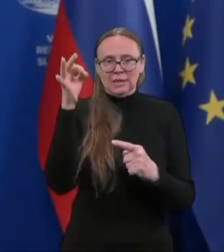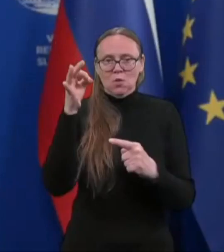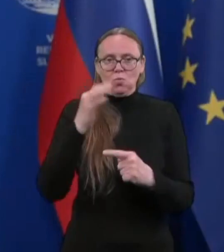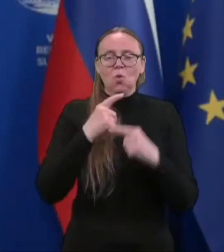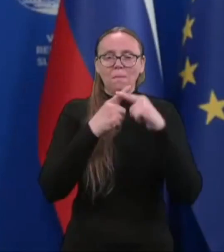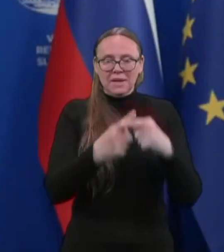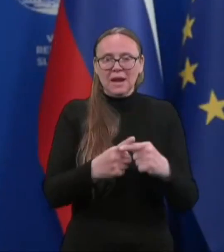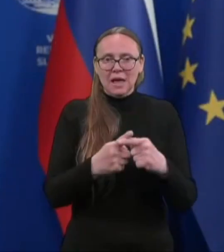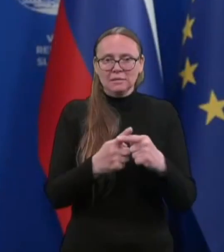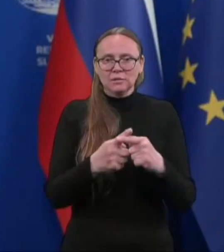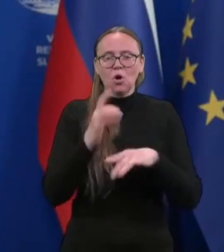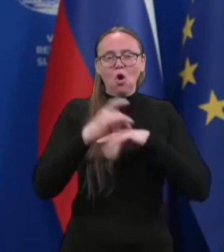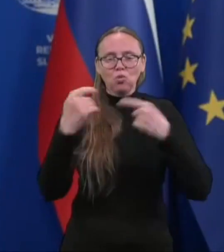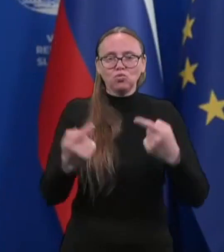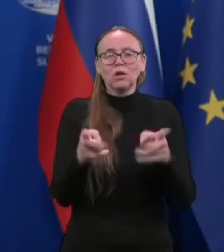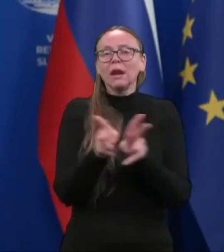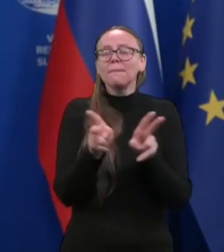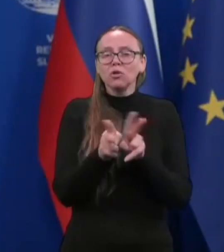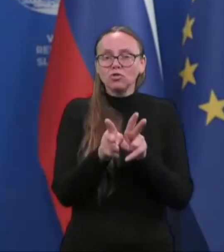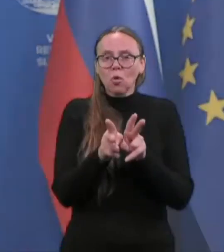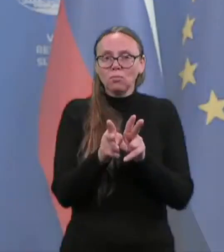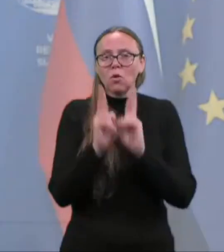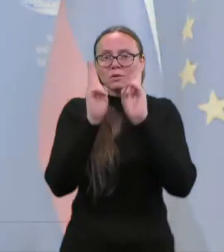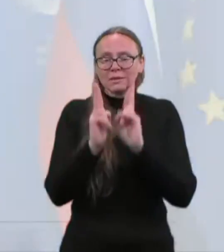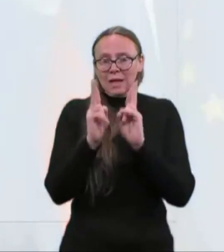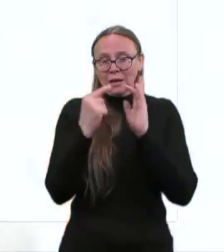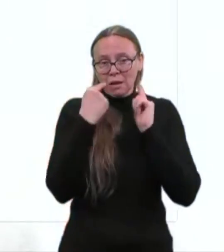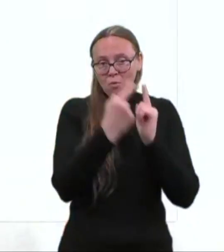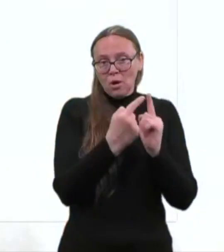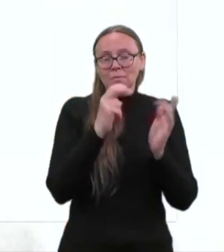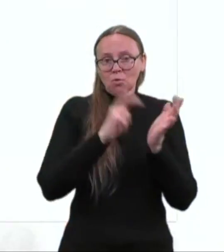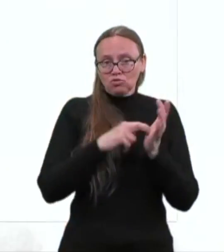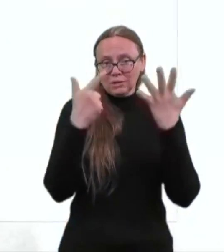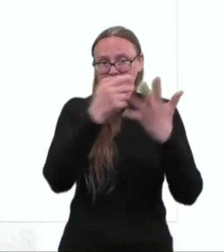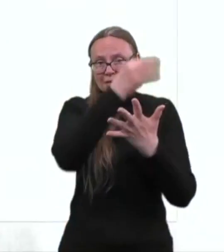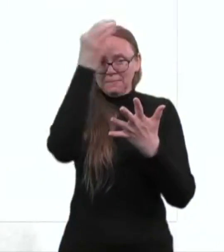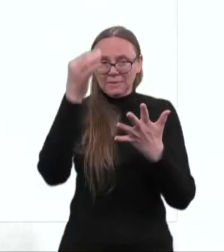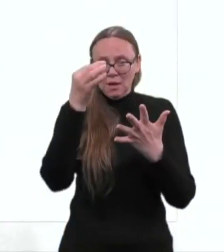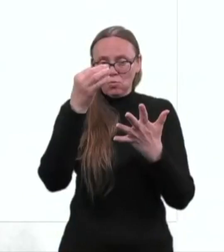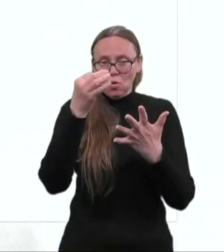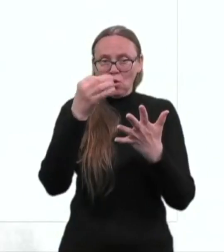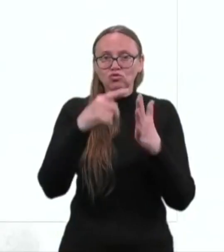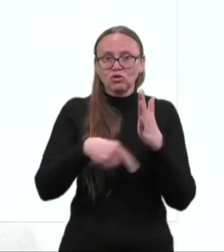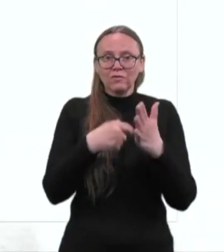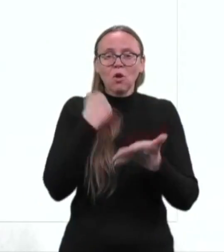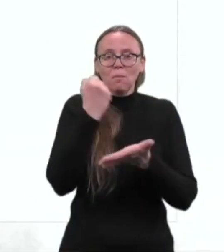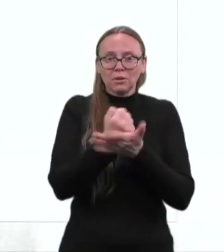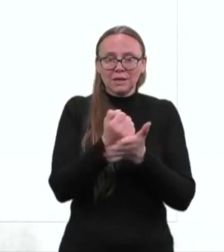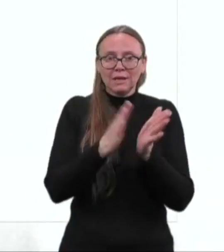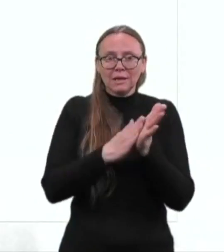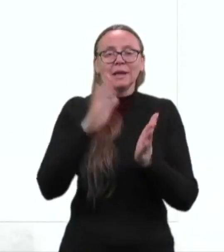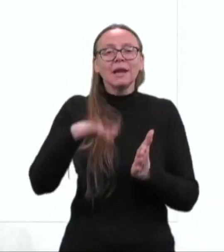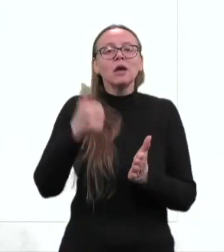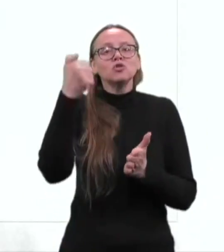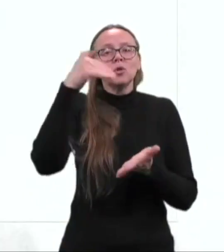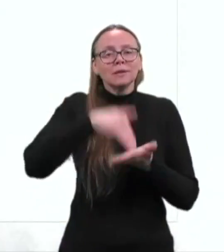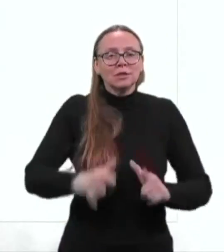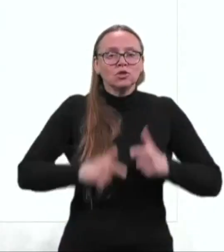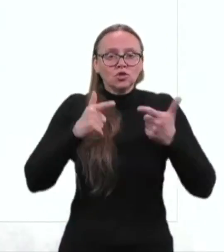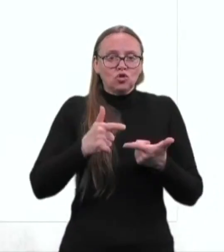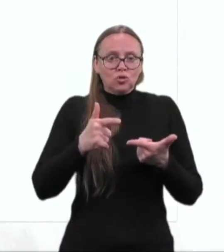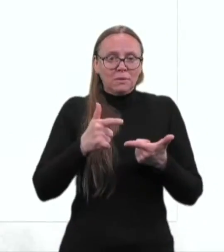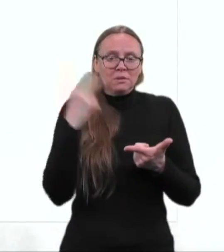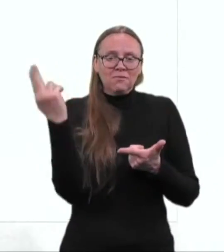Podobno stanje prikazuje tudi naslednji graf. Ta prikazuje 7-dnevno število potrjenih primerov na 100 tisoč prebivalcev Slovenije